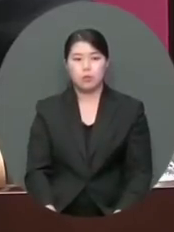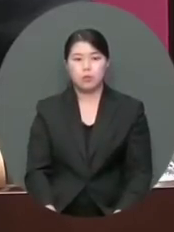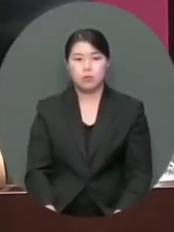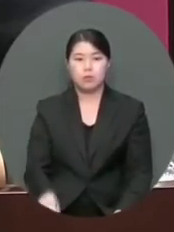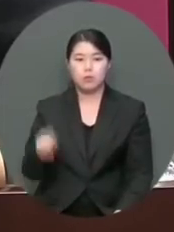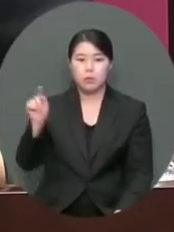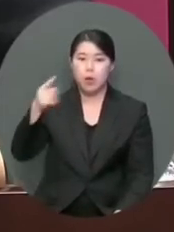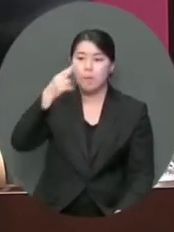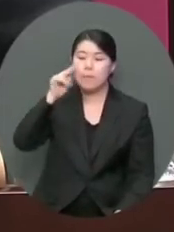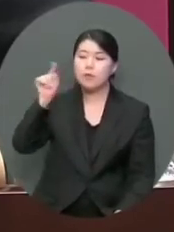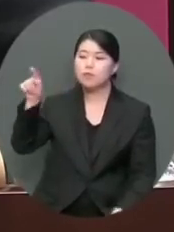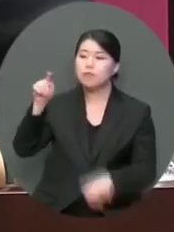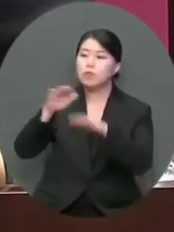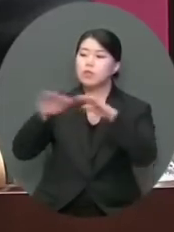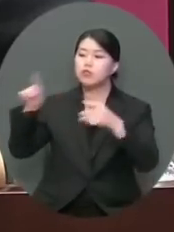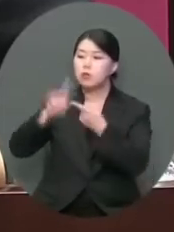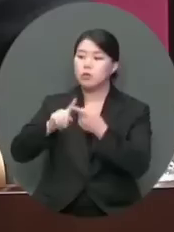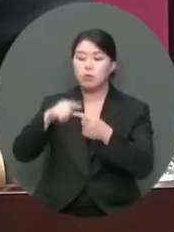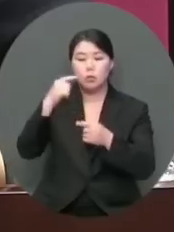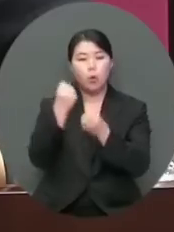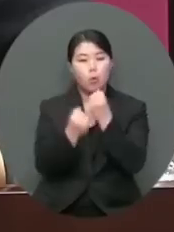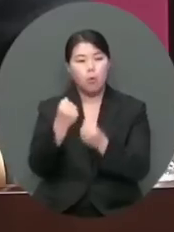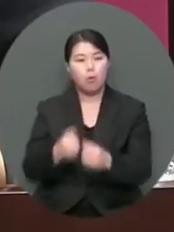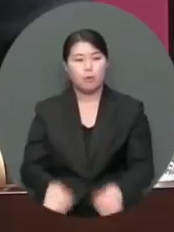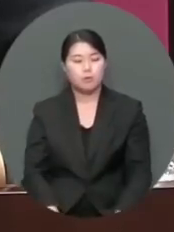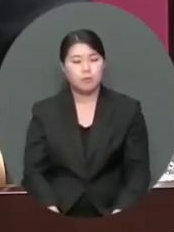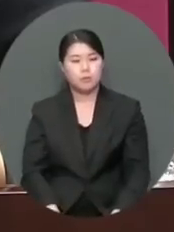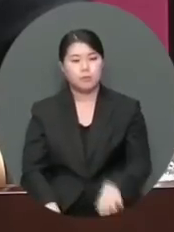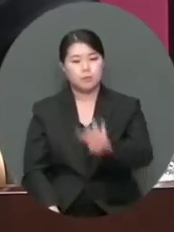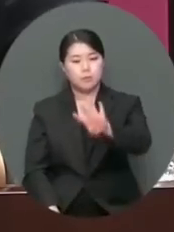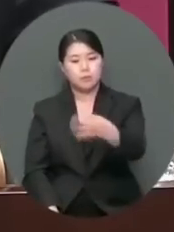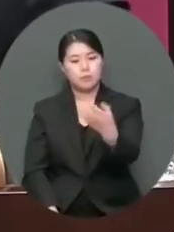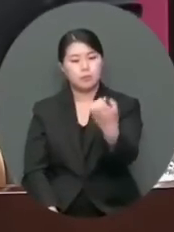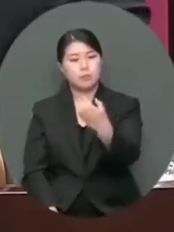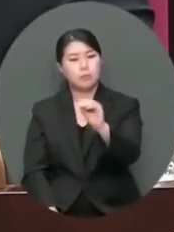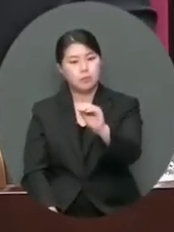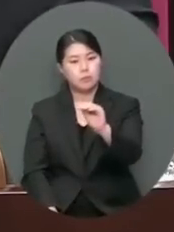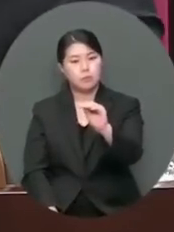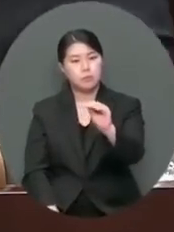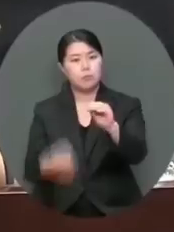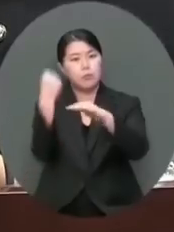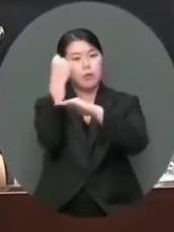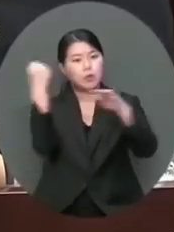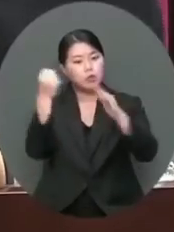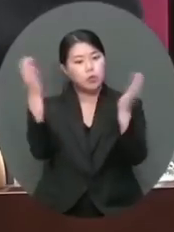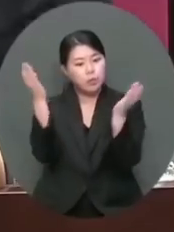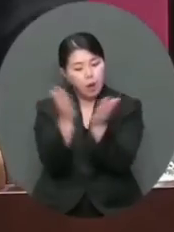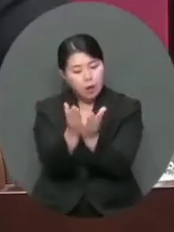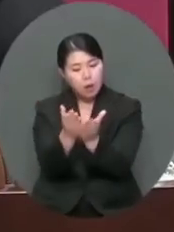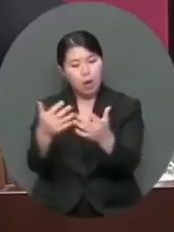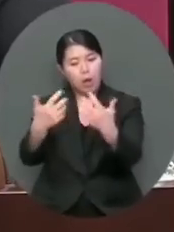이중잣대 설명해 주십시오. 아니 490만 리틀을 제대로 기준에 맞게 처리를 하고 방류한다면